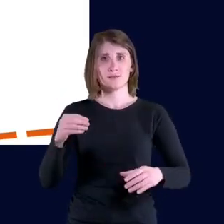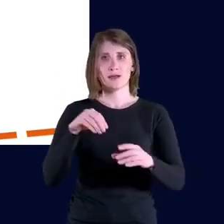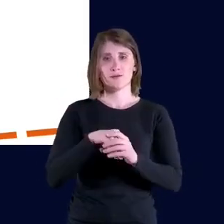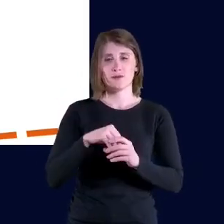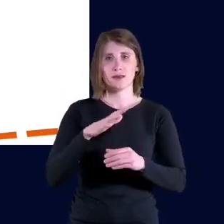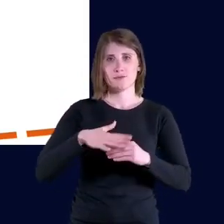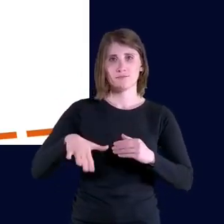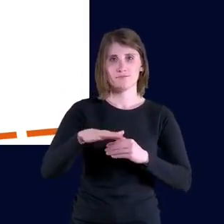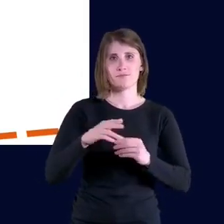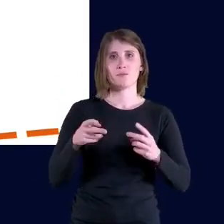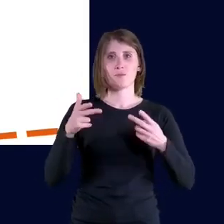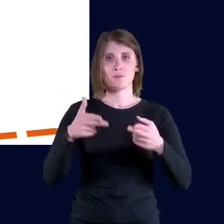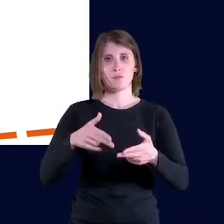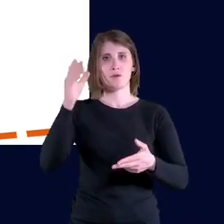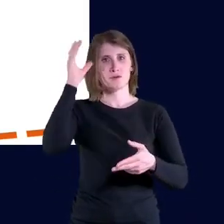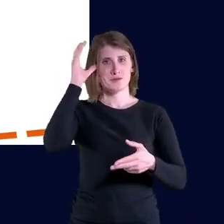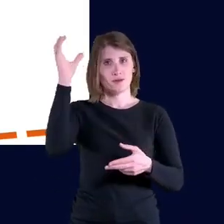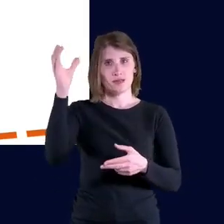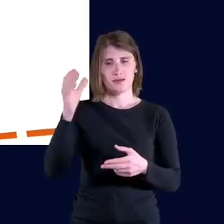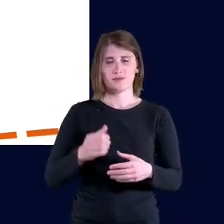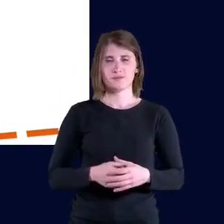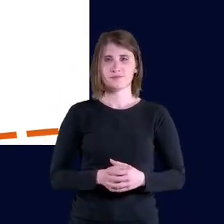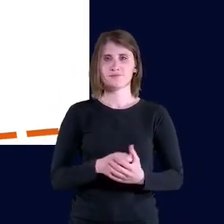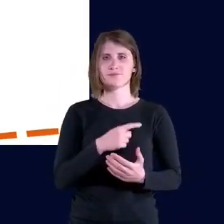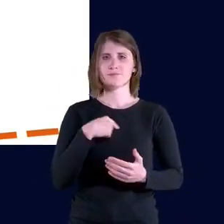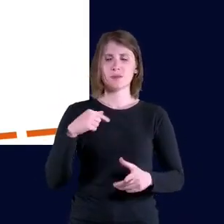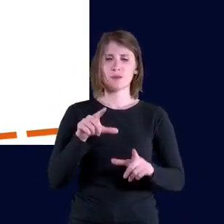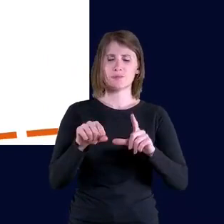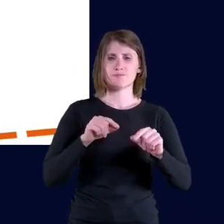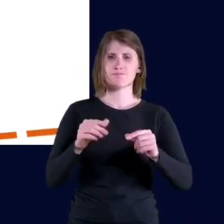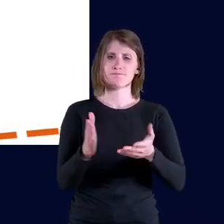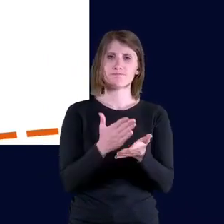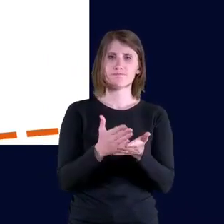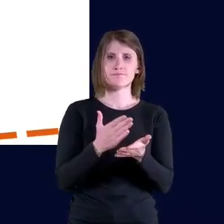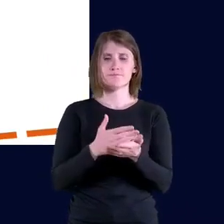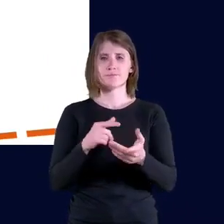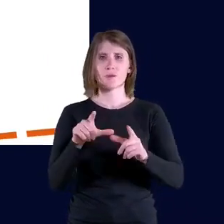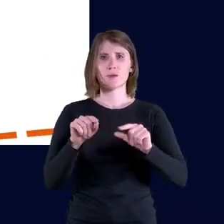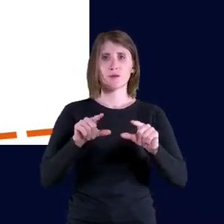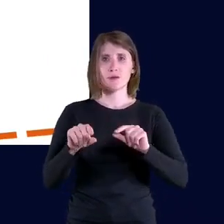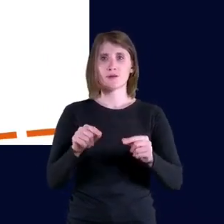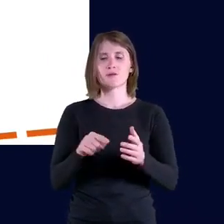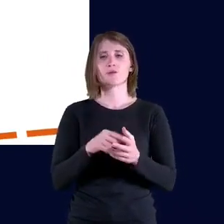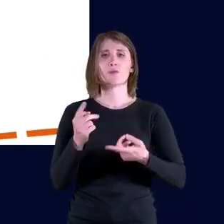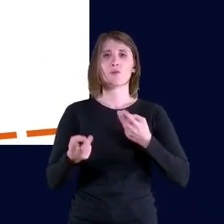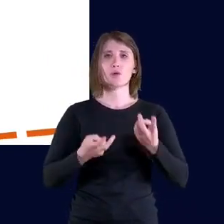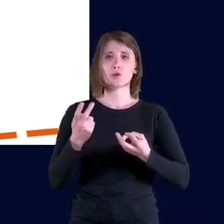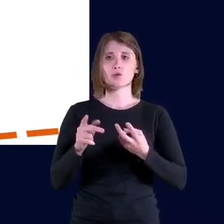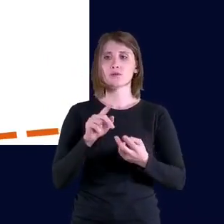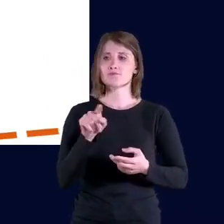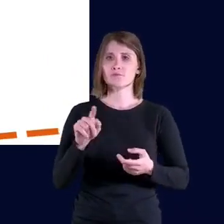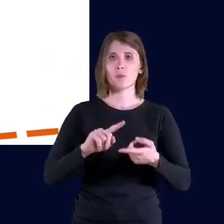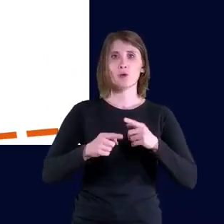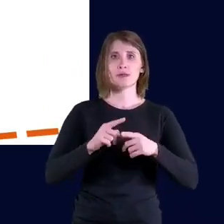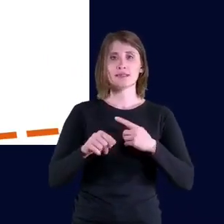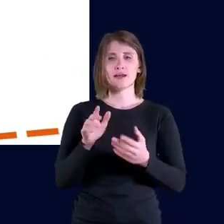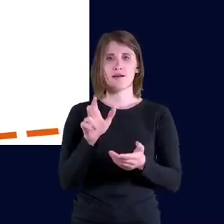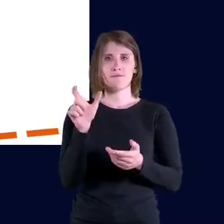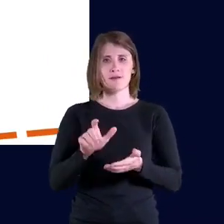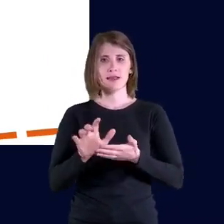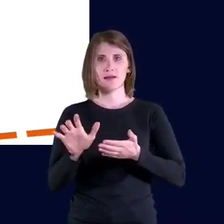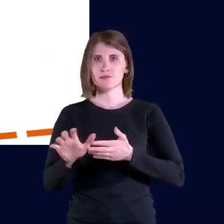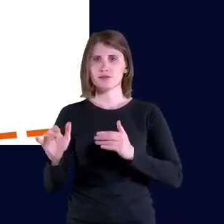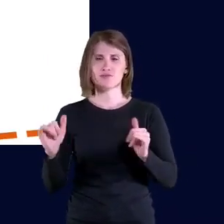platformie moc wiedzy aby wyfiltrować te które mają opracowaną politykę wydawniczą należy